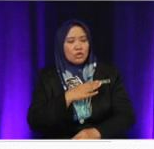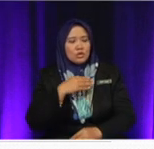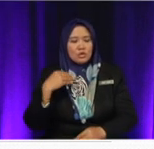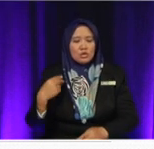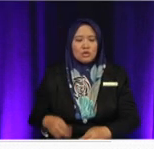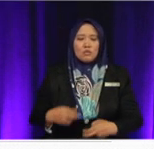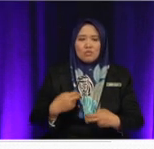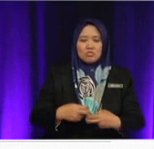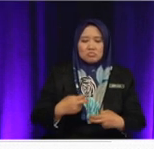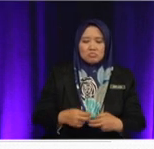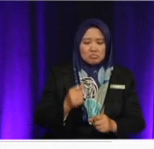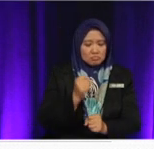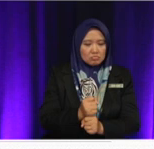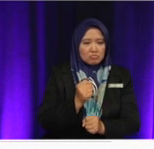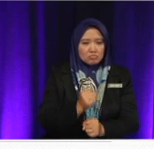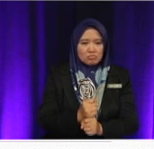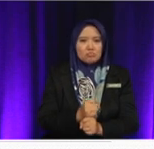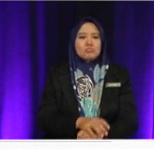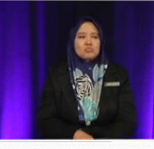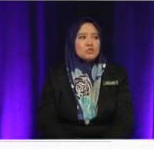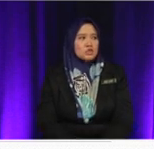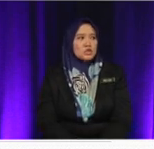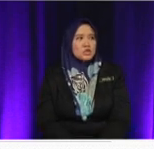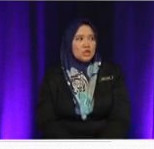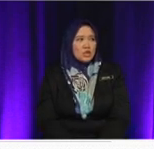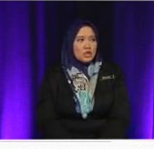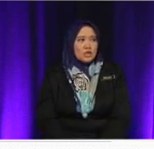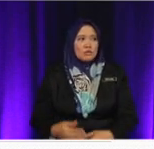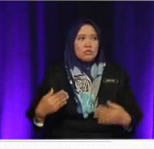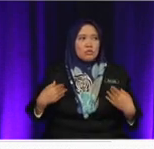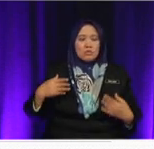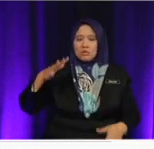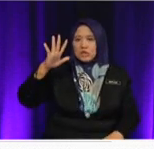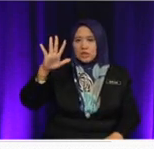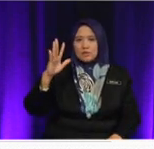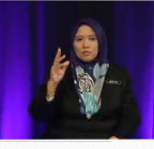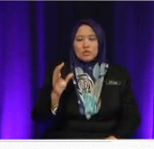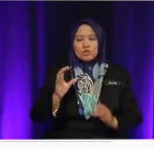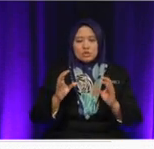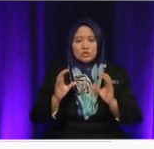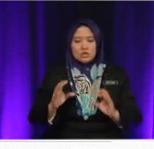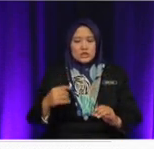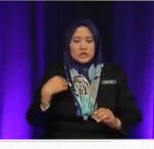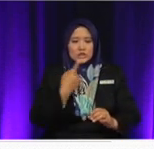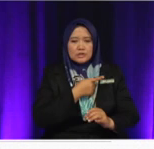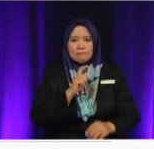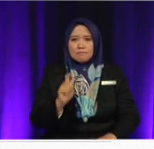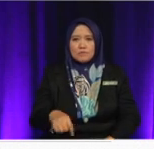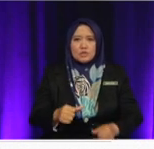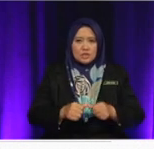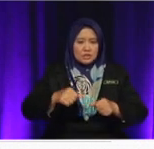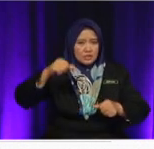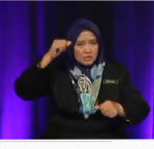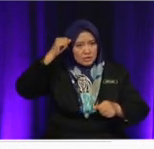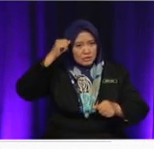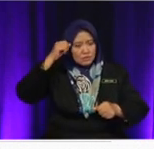kita menghadapi konflik ada lima perkara ataupun cara yang kita kena ingat. Yang pertama, membuatlah